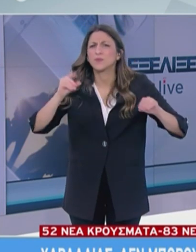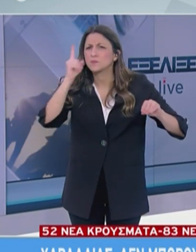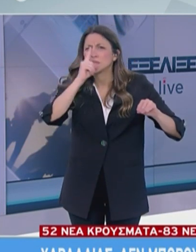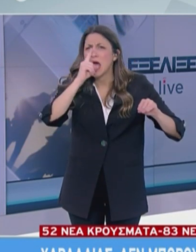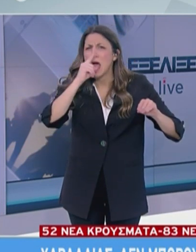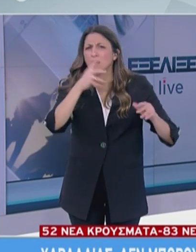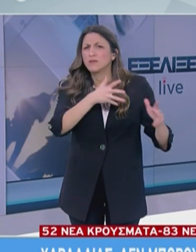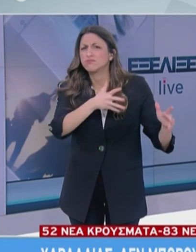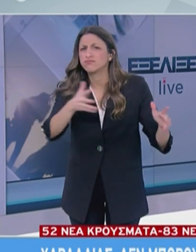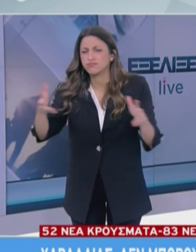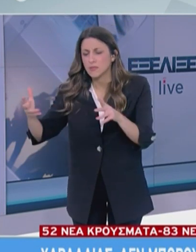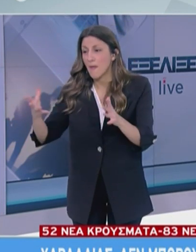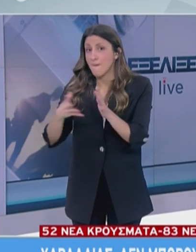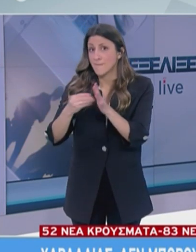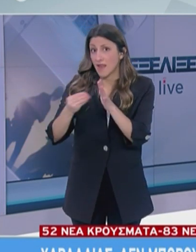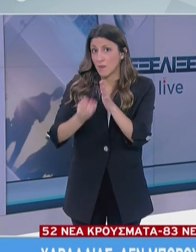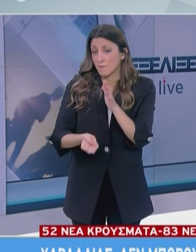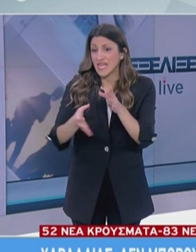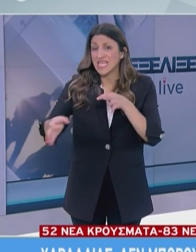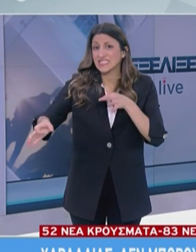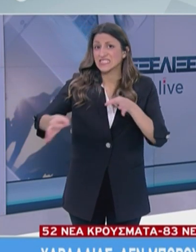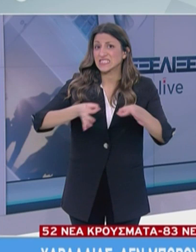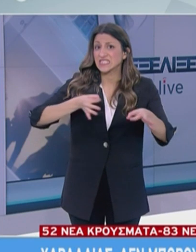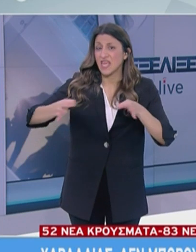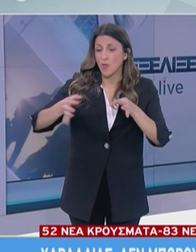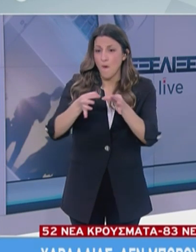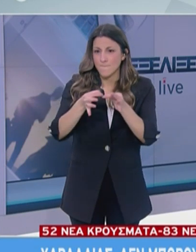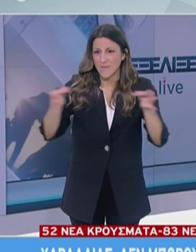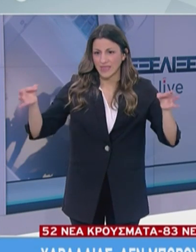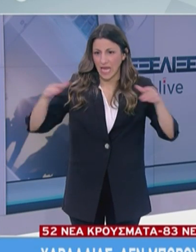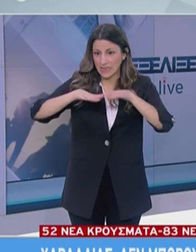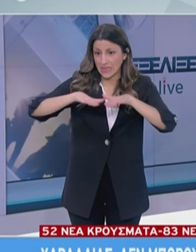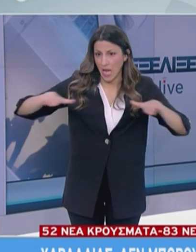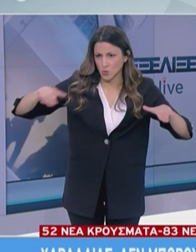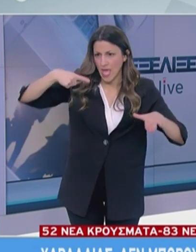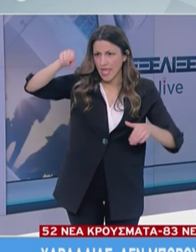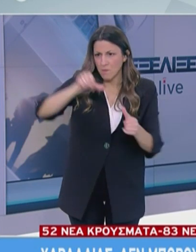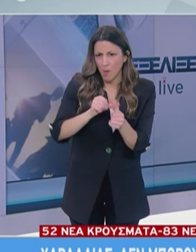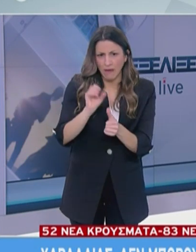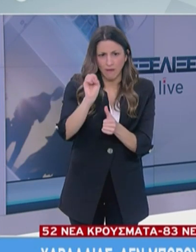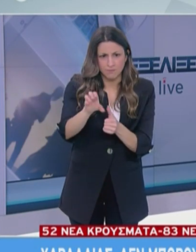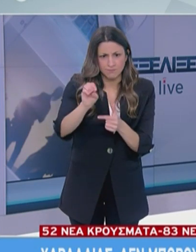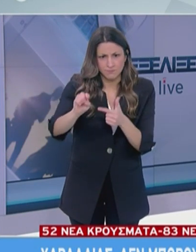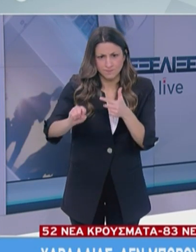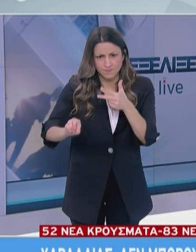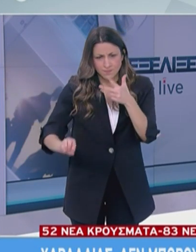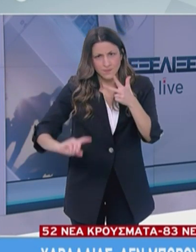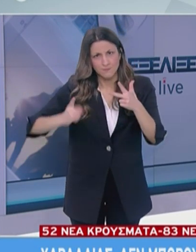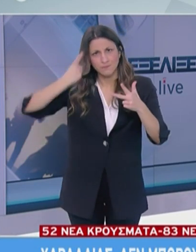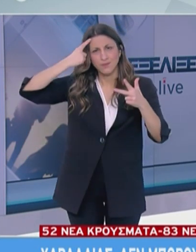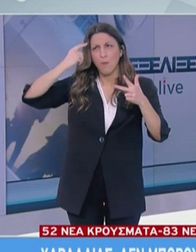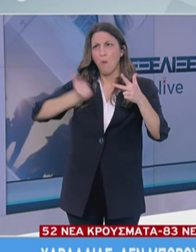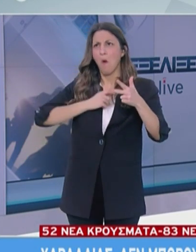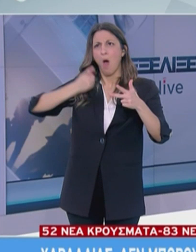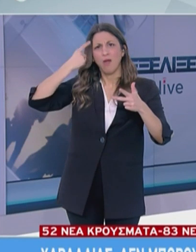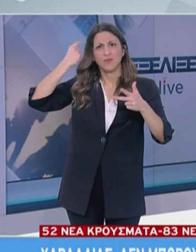αυτόν τον καιρό. Το τελευταίο είναι ένα δίθεν σχέδιο για άρση μέτρων με διάφορες ημερομηνίες που βγήκαν όμως από τη φαντασία αυτού που το